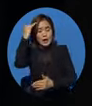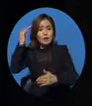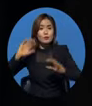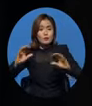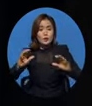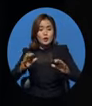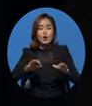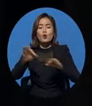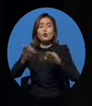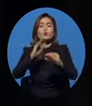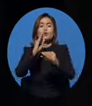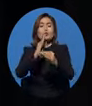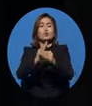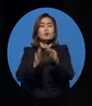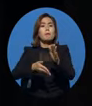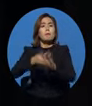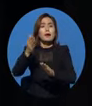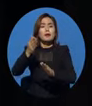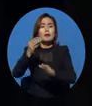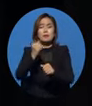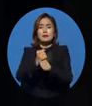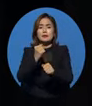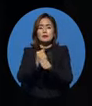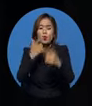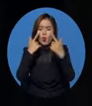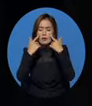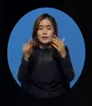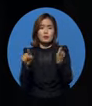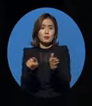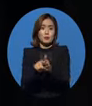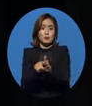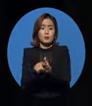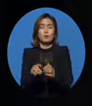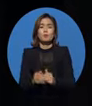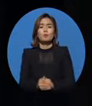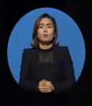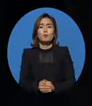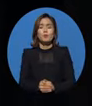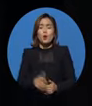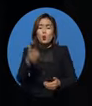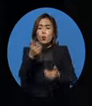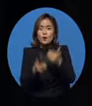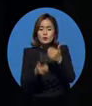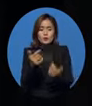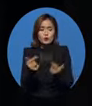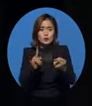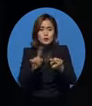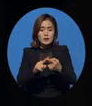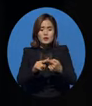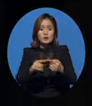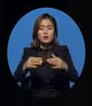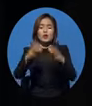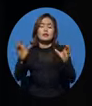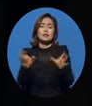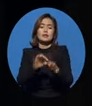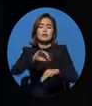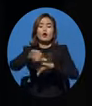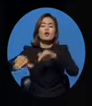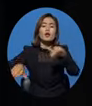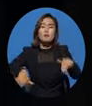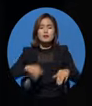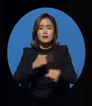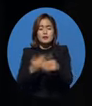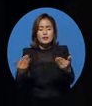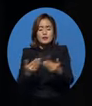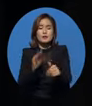금융중심지 로 발전하는 길이라고 * 확신하구요 그런 점에서 이 갈등 조정 에 당이 앞장서서 어